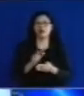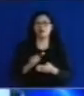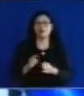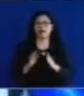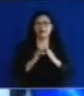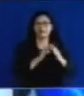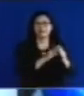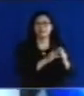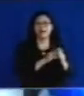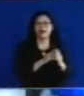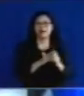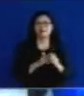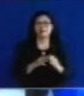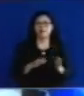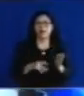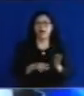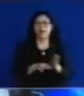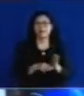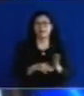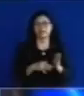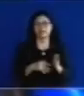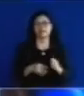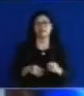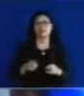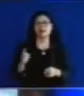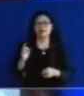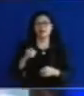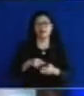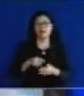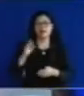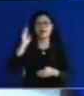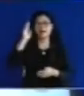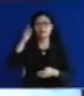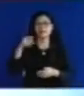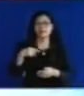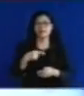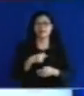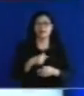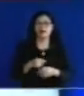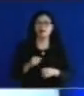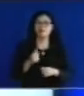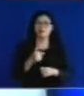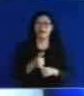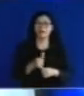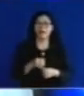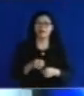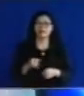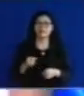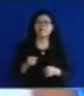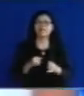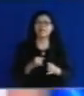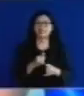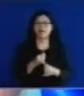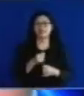yang kaitannya dengan persoalan air ini memang akan kita hidupkan kembali agar irigasi di Brebes cukup bisa mengairi